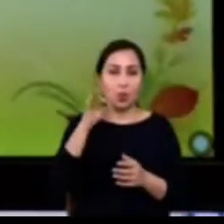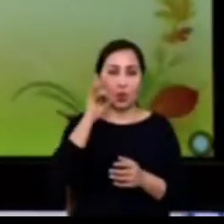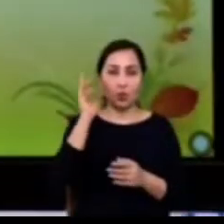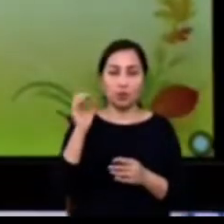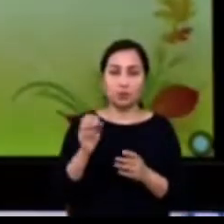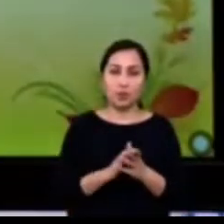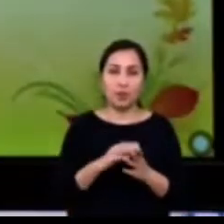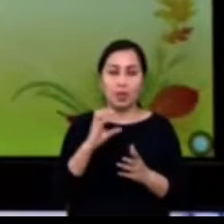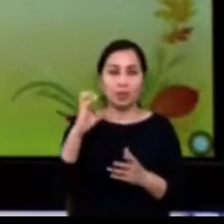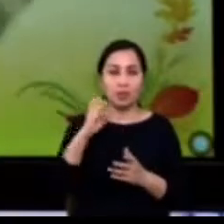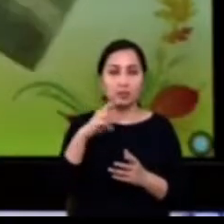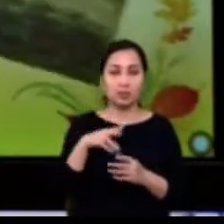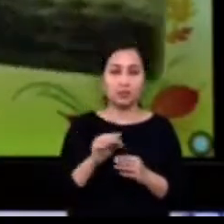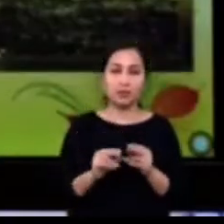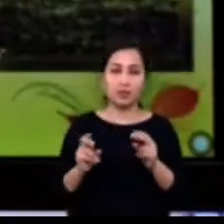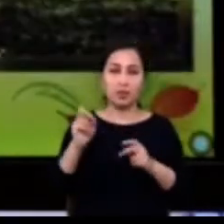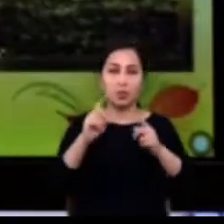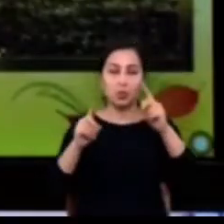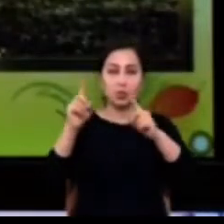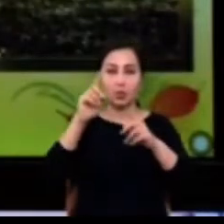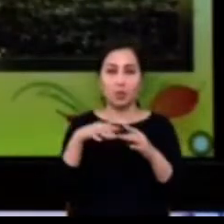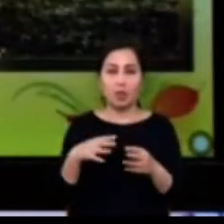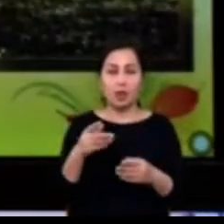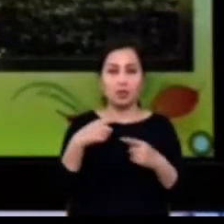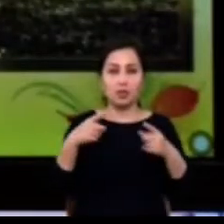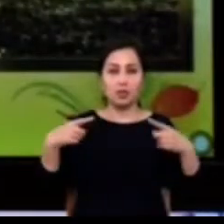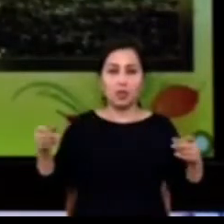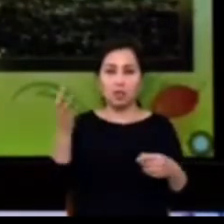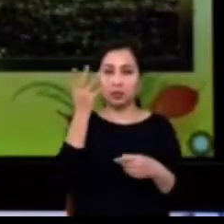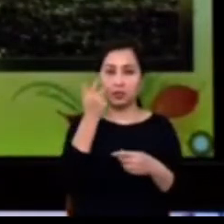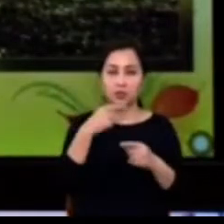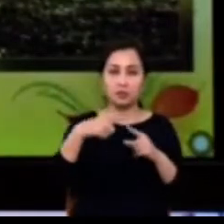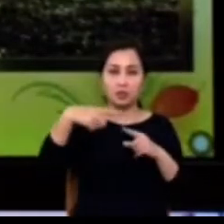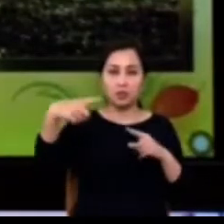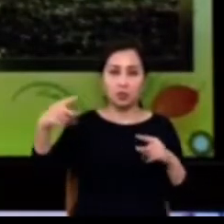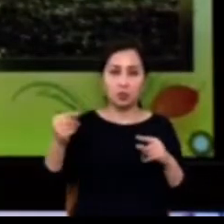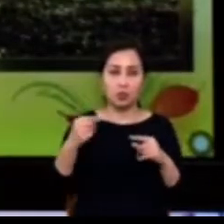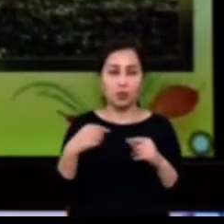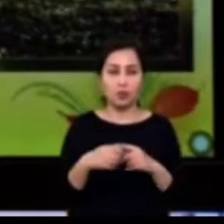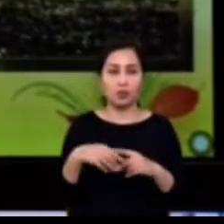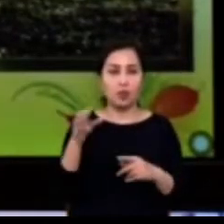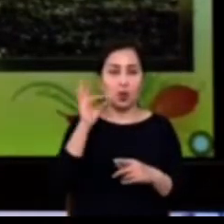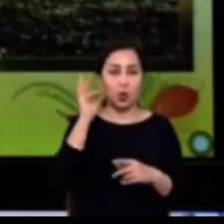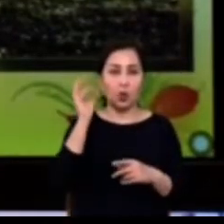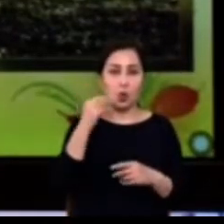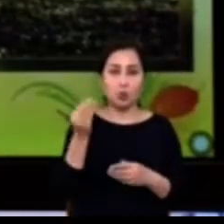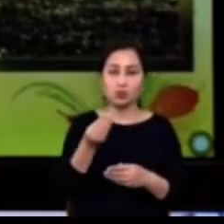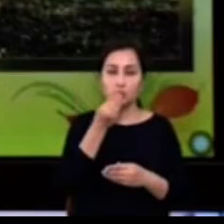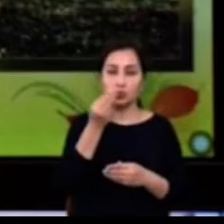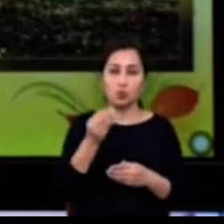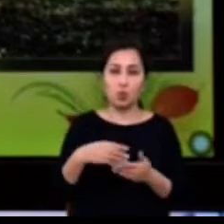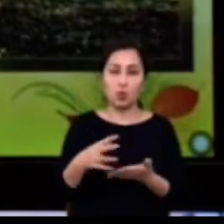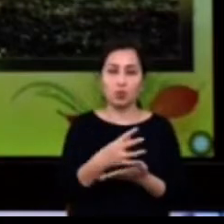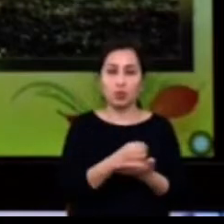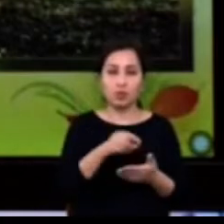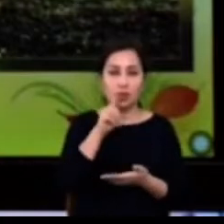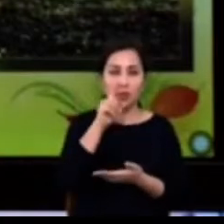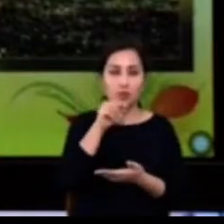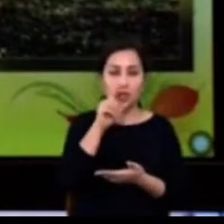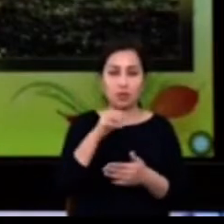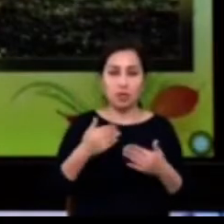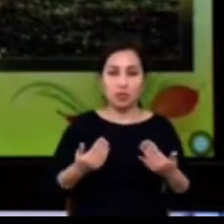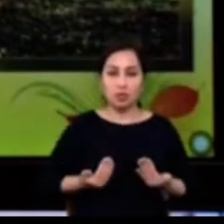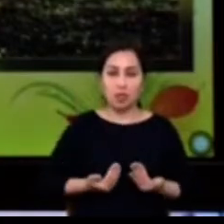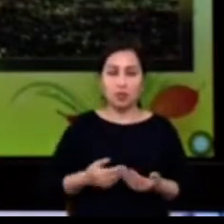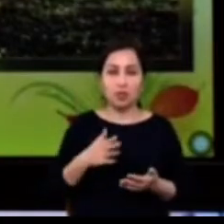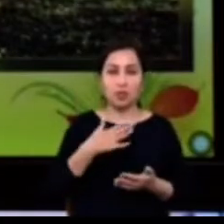Осень скверы украшает разноцветную листвой. Осень кормит урожаем птиц,